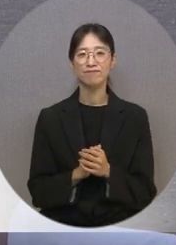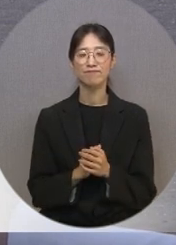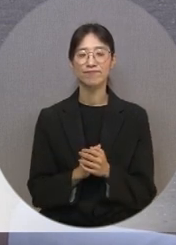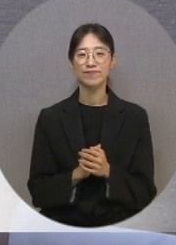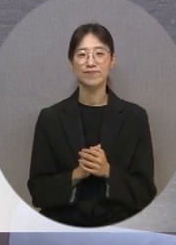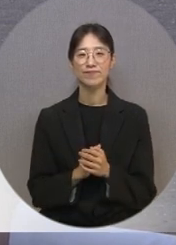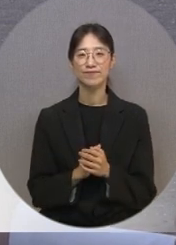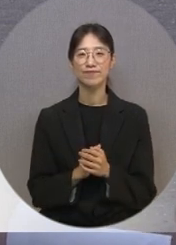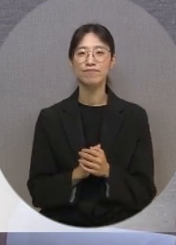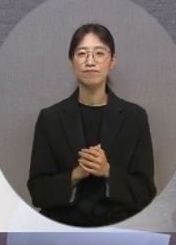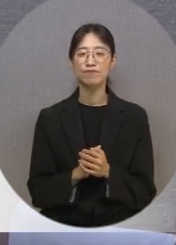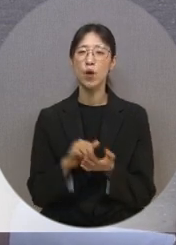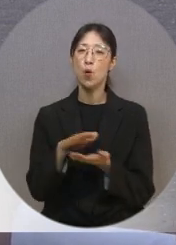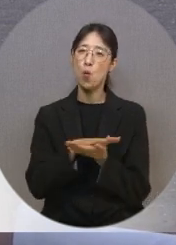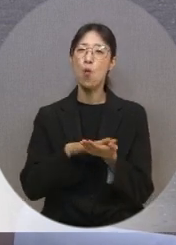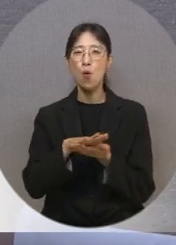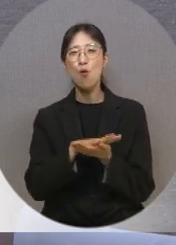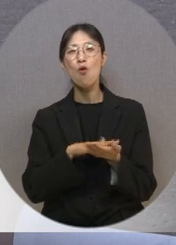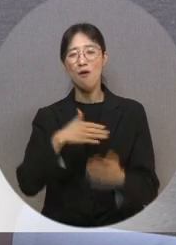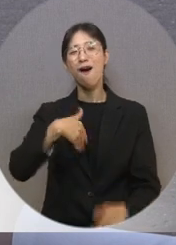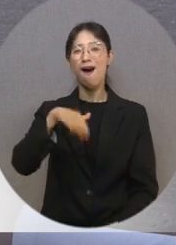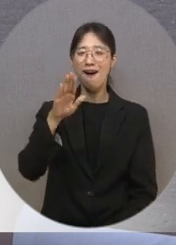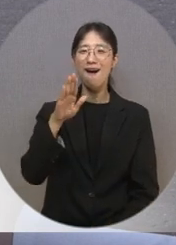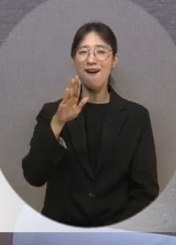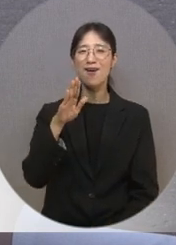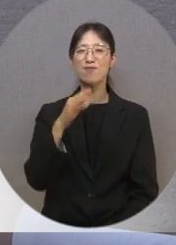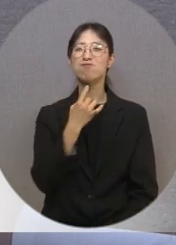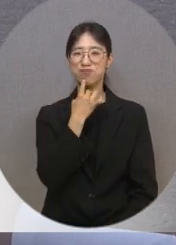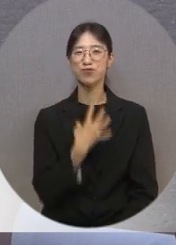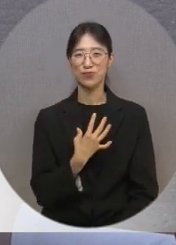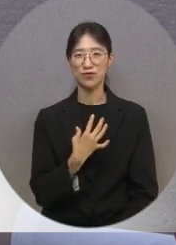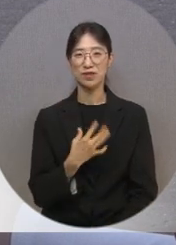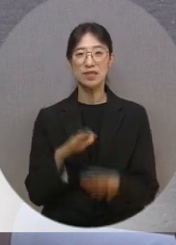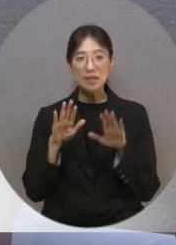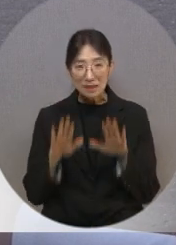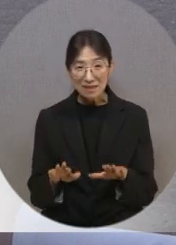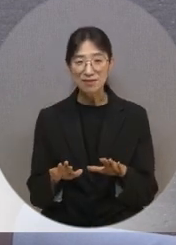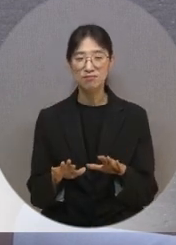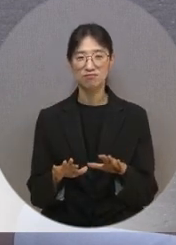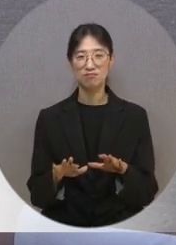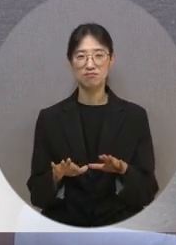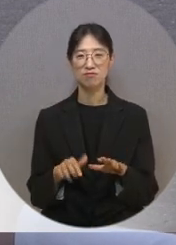옛날에는 그냥 오는 놀러 가는 기분이었다면 요즘에는